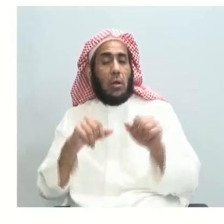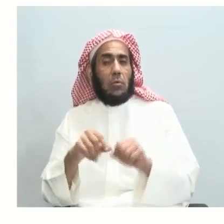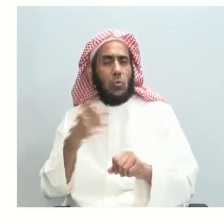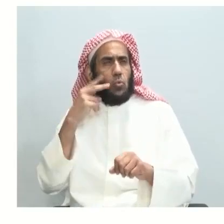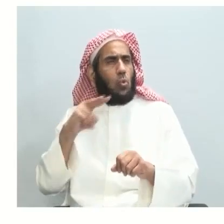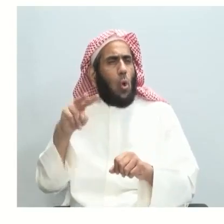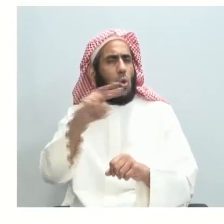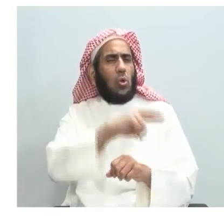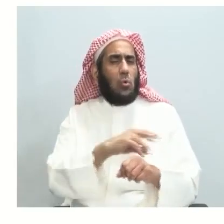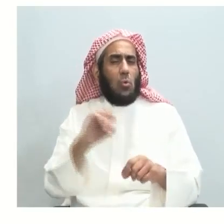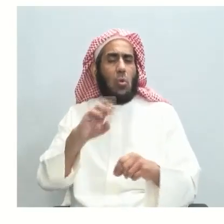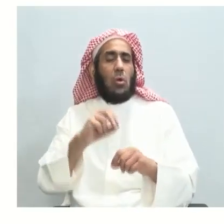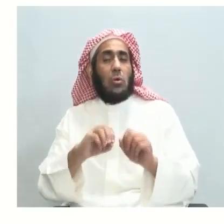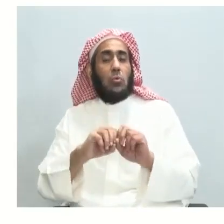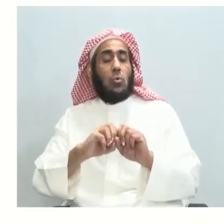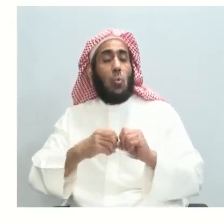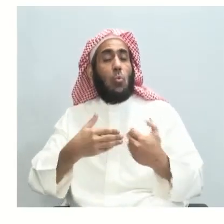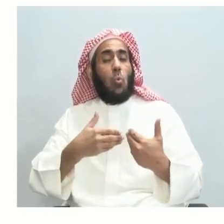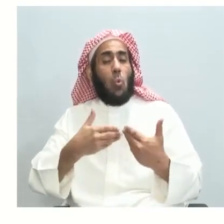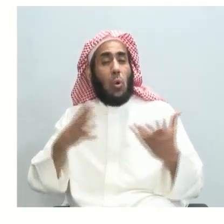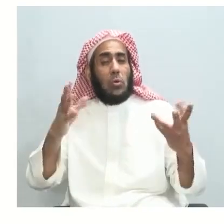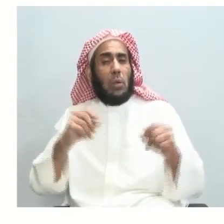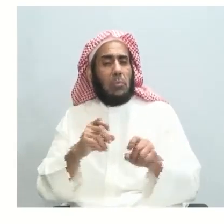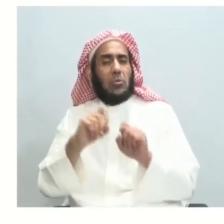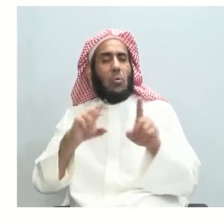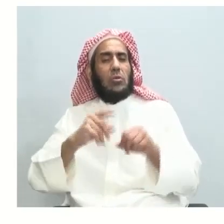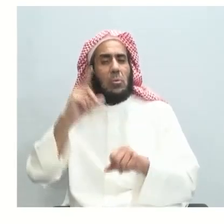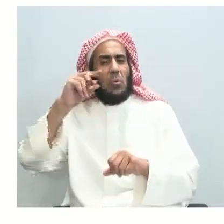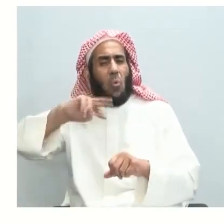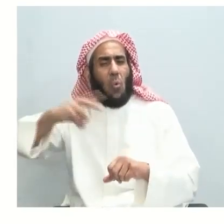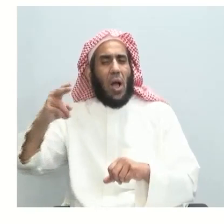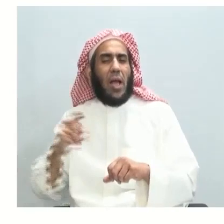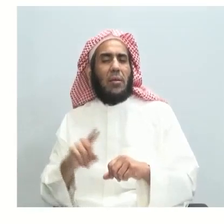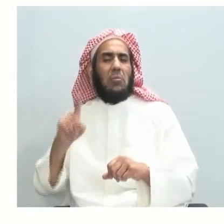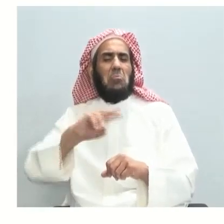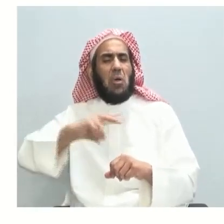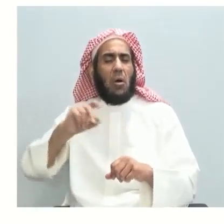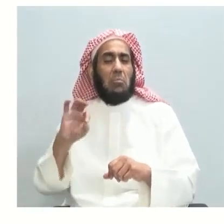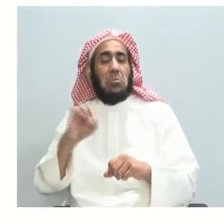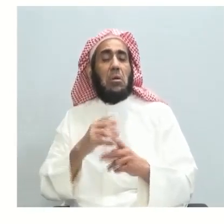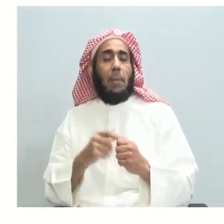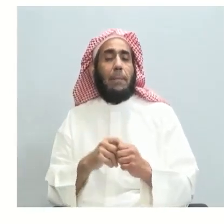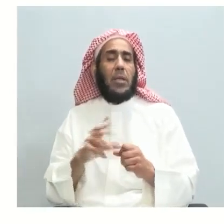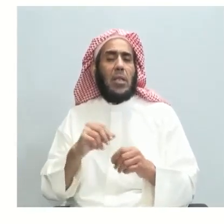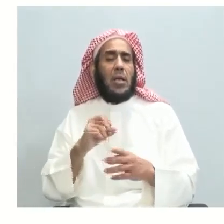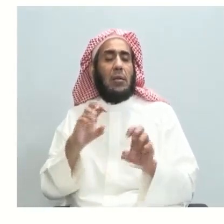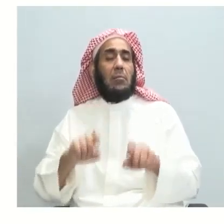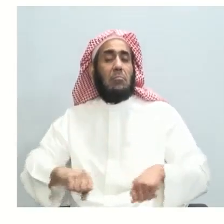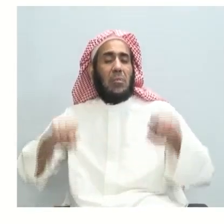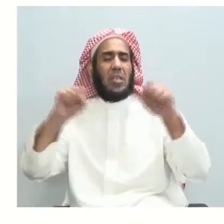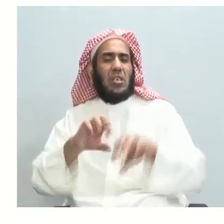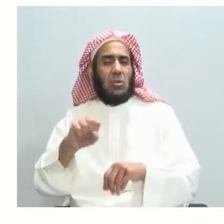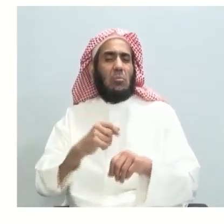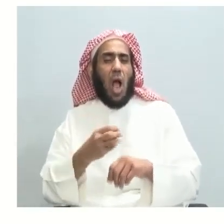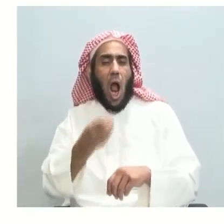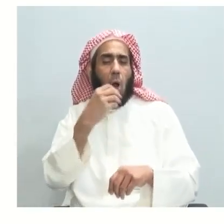نشاهد كثير المنظمات تسوق وتعلن عبر منصات التواصل فمثلا يمكن للمتاجر المختصه في بيع الماكولات